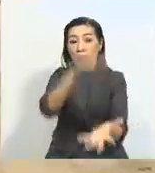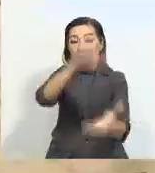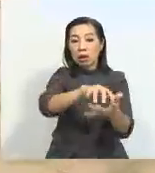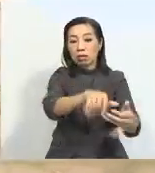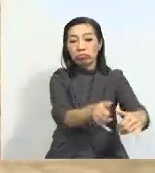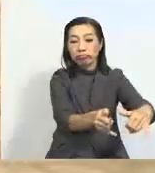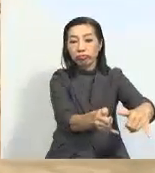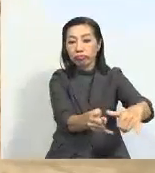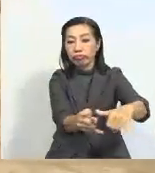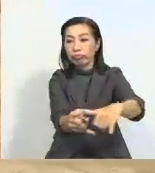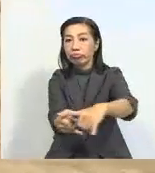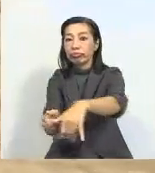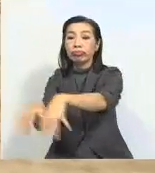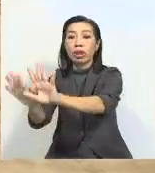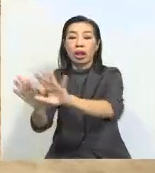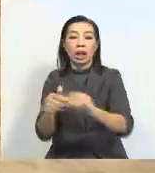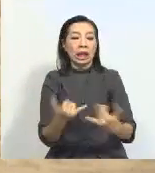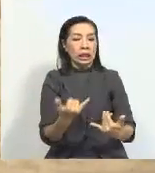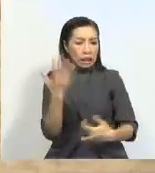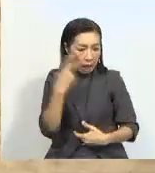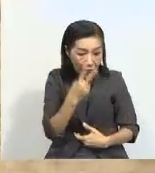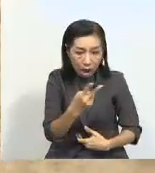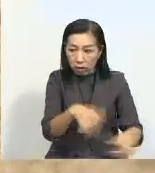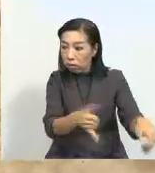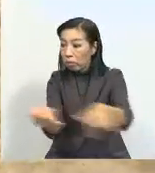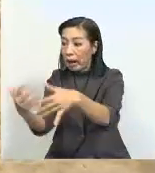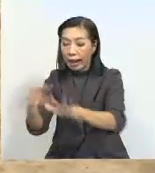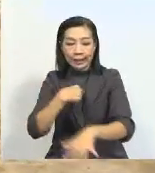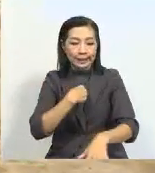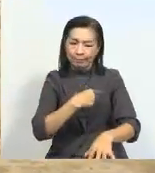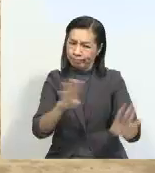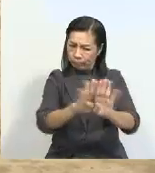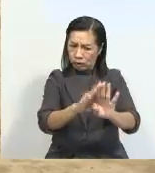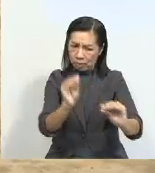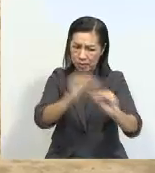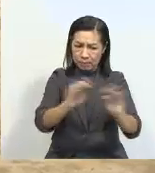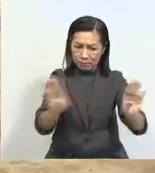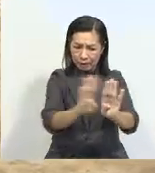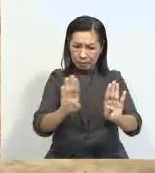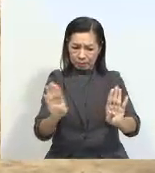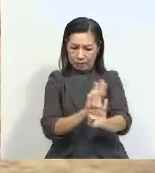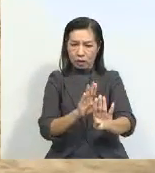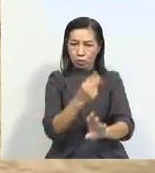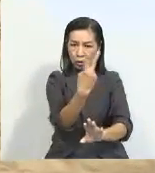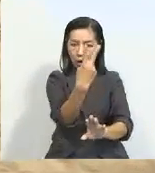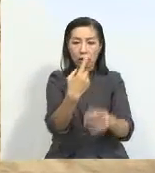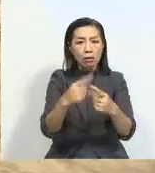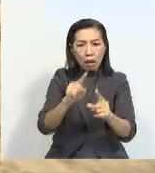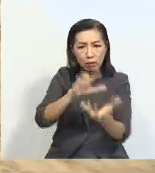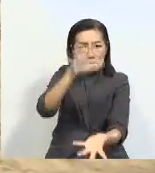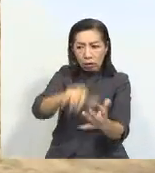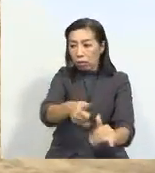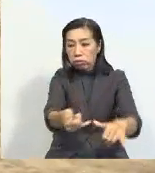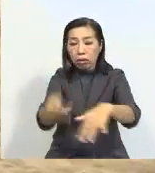ามาแล้วก็สั่งให้ทำประตู2ชั้นซึ่งก็ทำไปแล้วแต่ตัวจระเข้ที่หลุดออกไปชาวบ้านก็พบเจออยู่เรื่อยๆเพรา